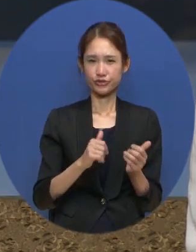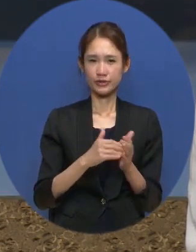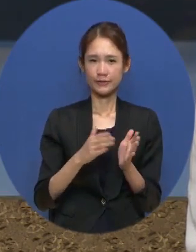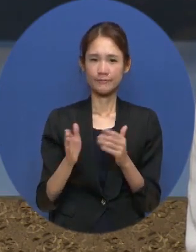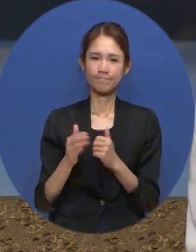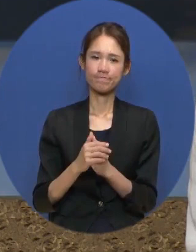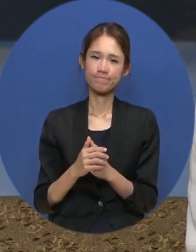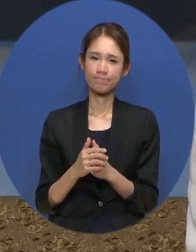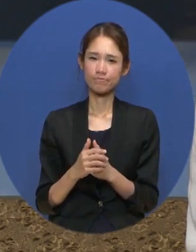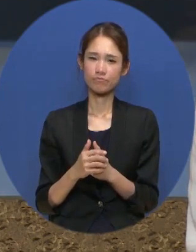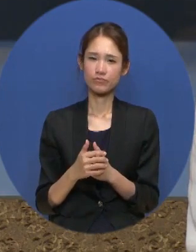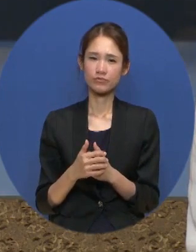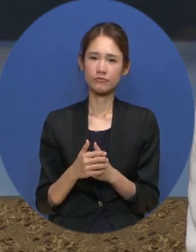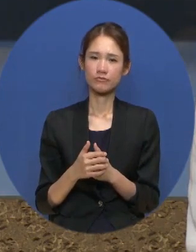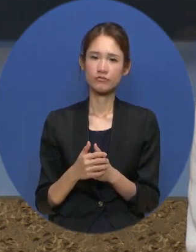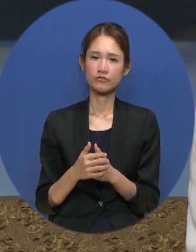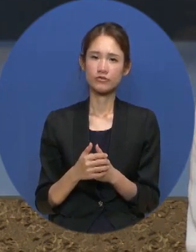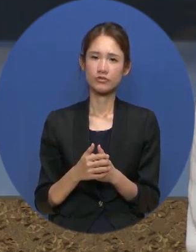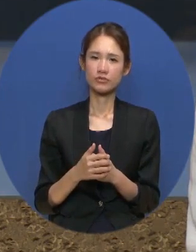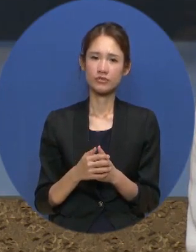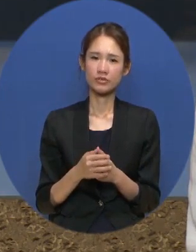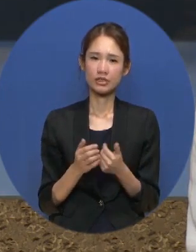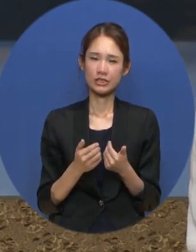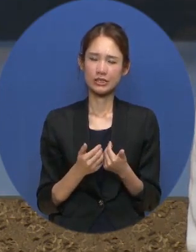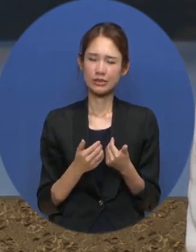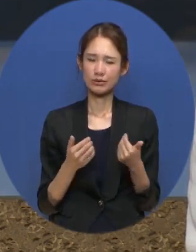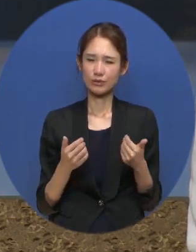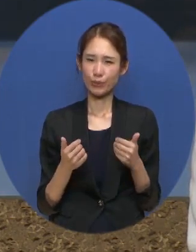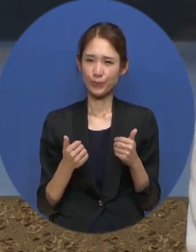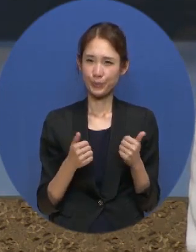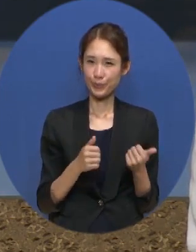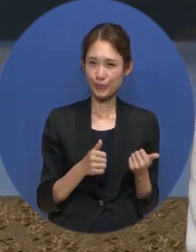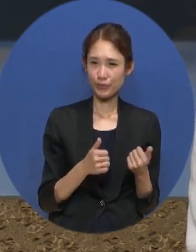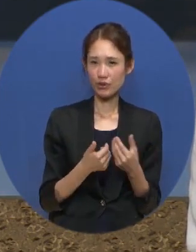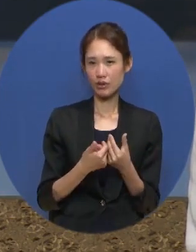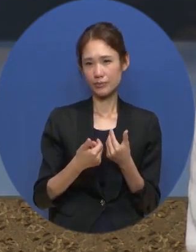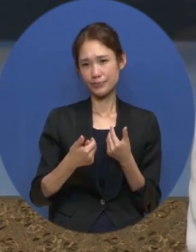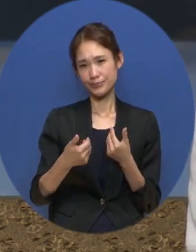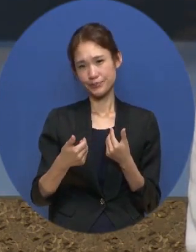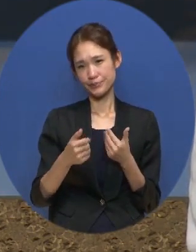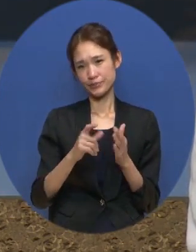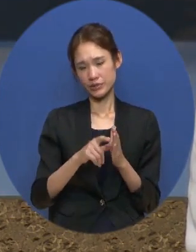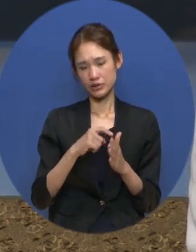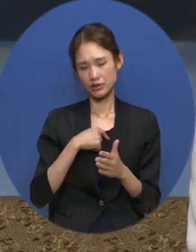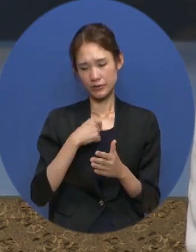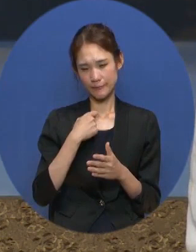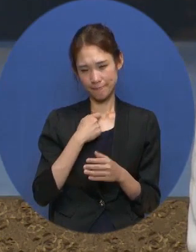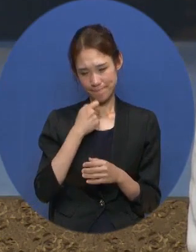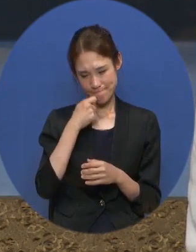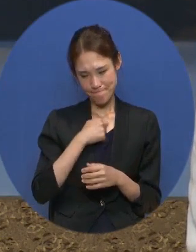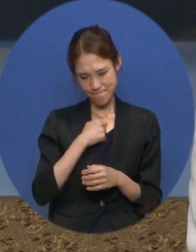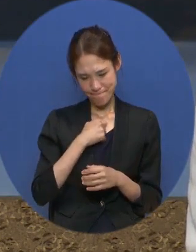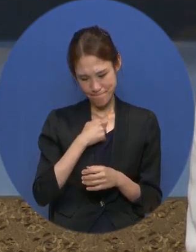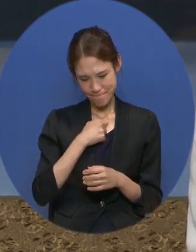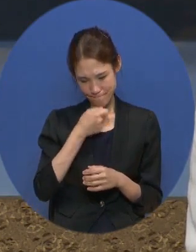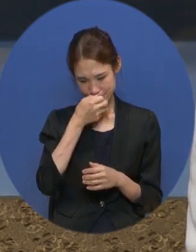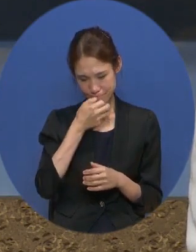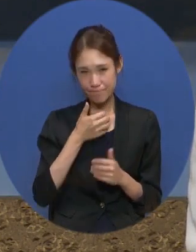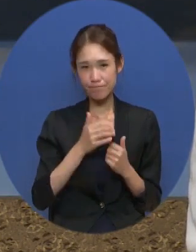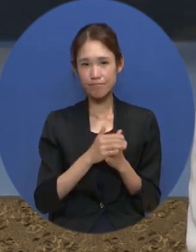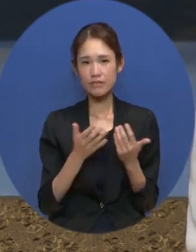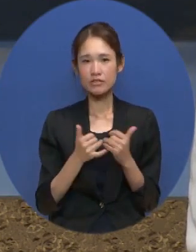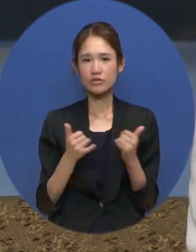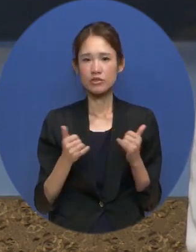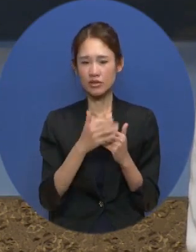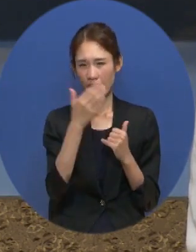경우인데 그러니까 그렇게 이별할 때가 저는 가장 이 사업할 때 힘들더라고요. 이게 네. 너무 힘들어요. 직원들 다